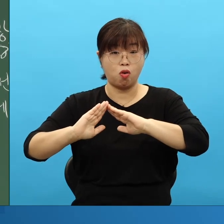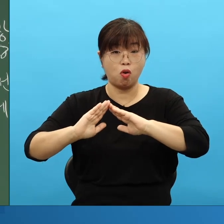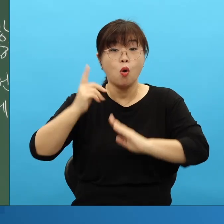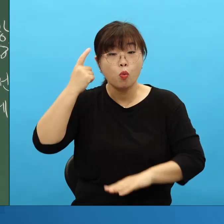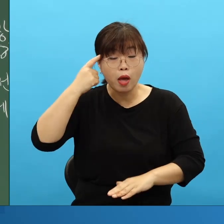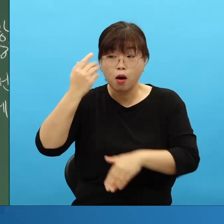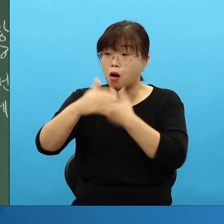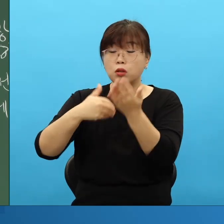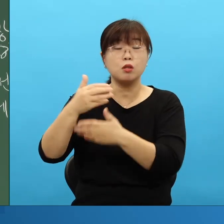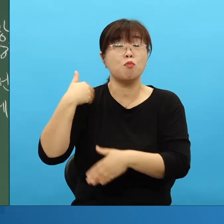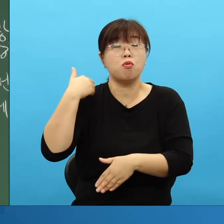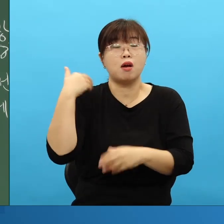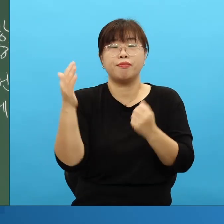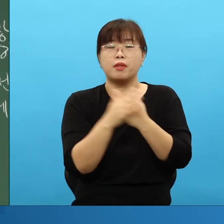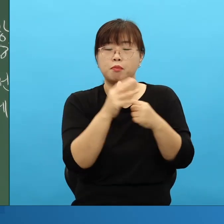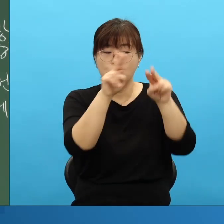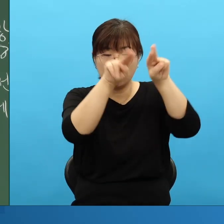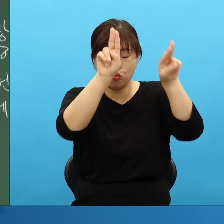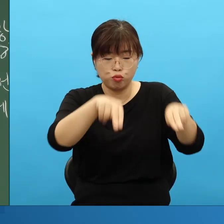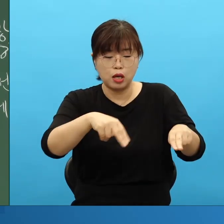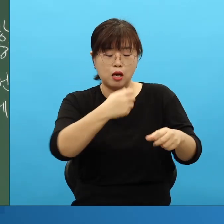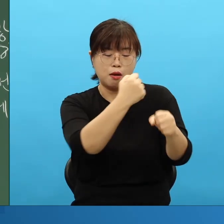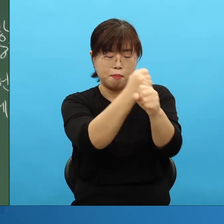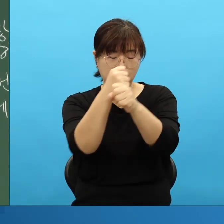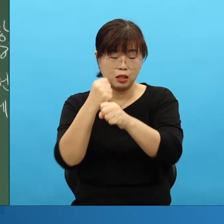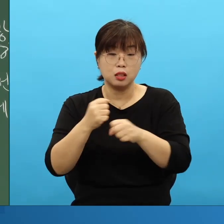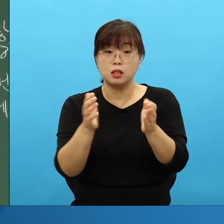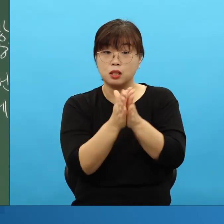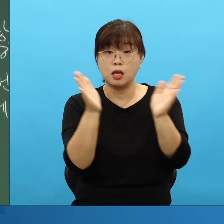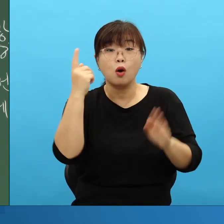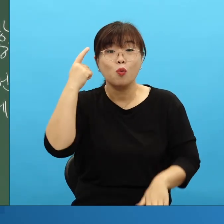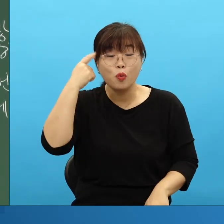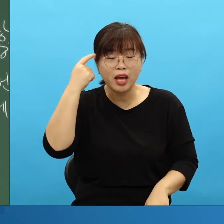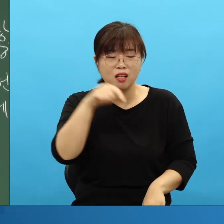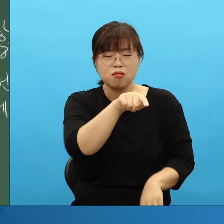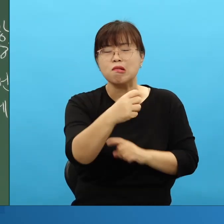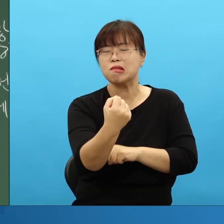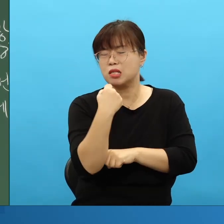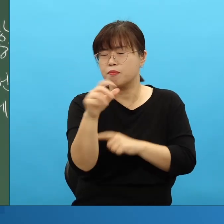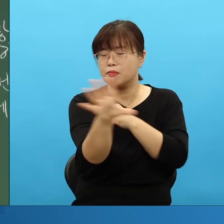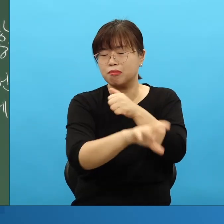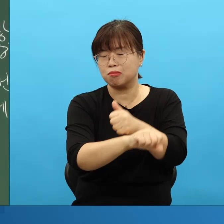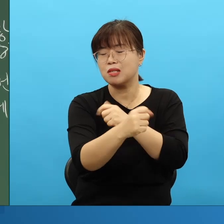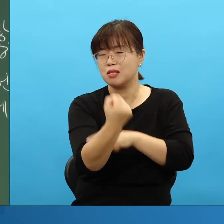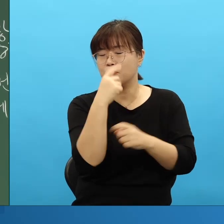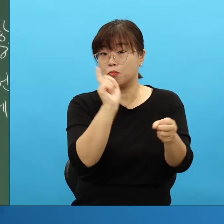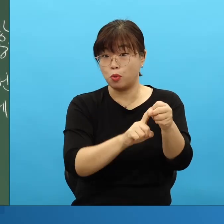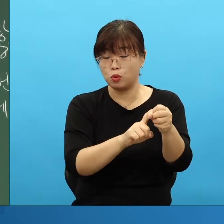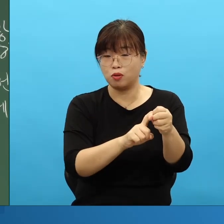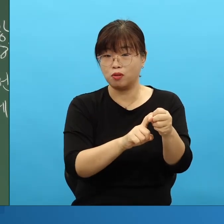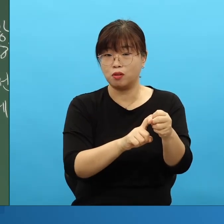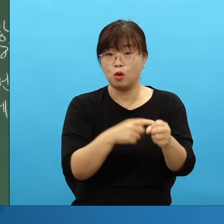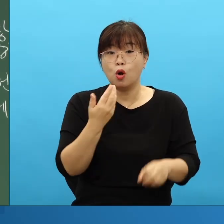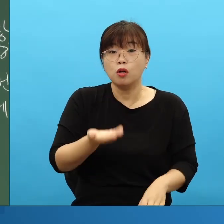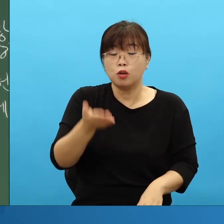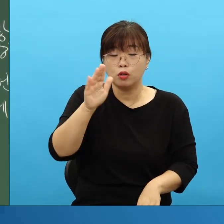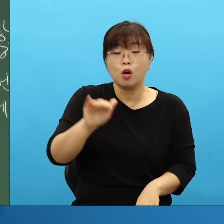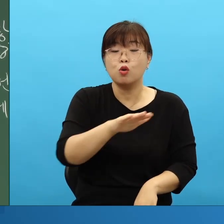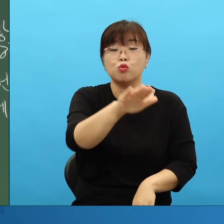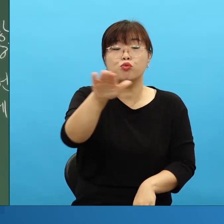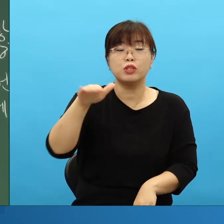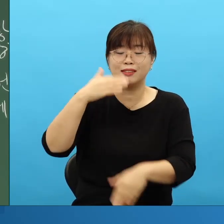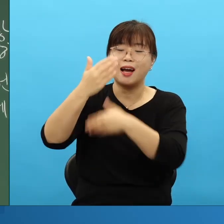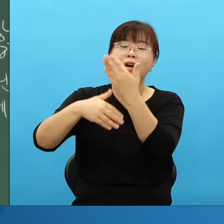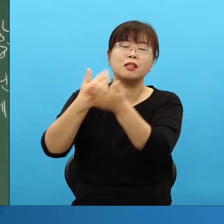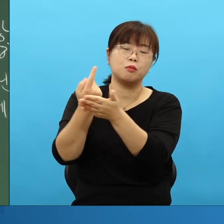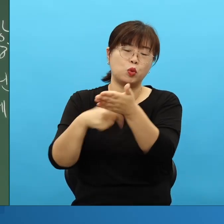That's why what we're trying to do is we're trying to establish the temple of God. 이런 게 다 지금 보좌의 능력이 임하는 현장이라고 말해요.